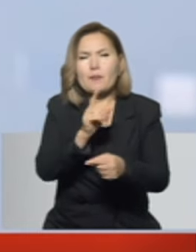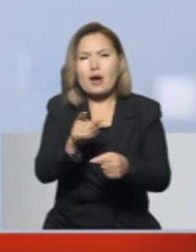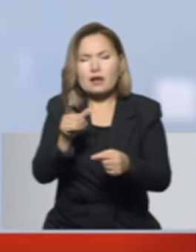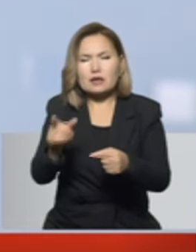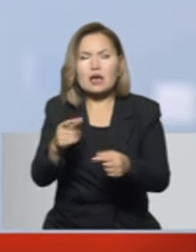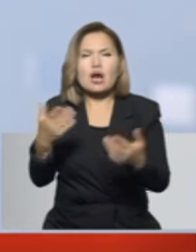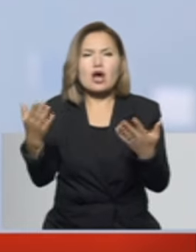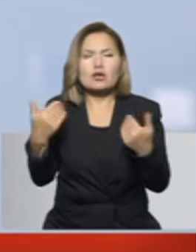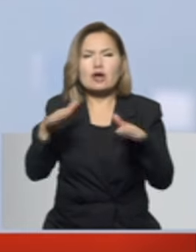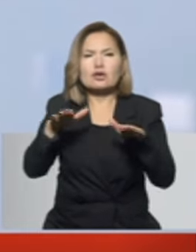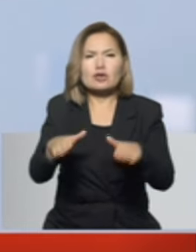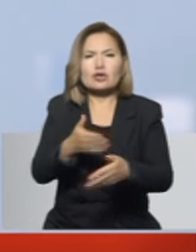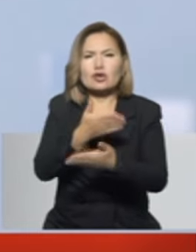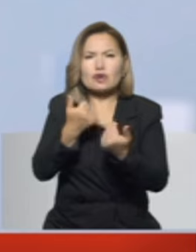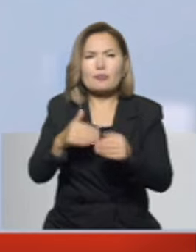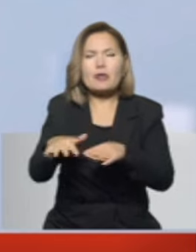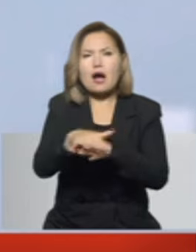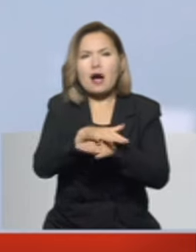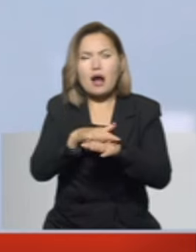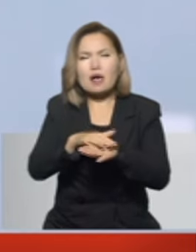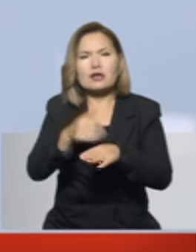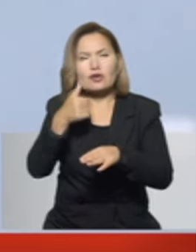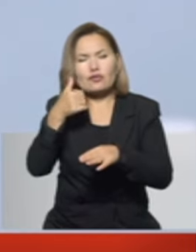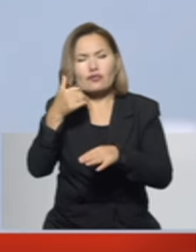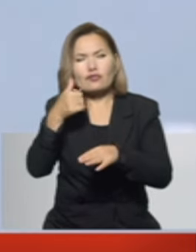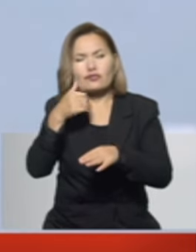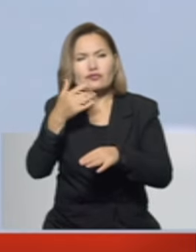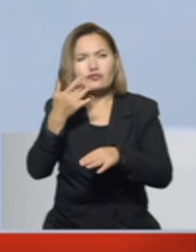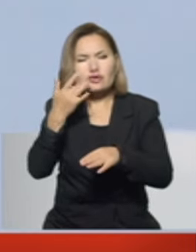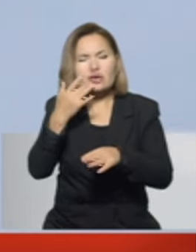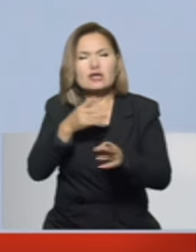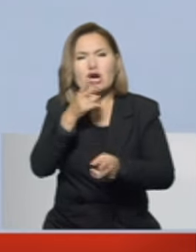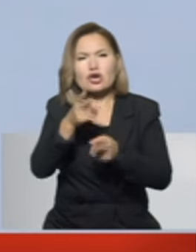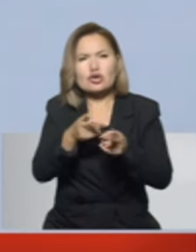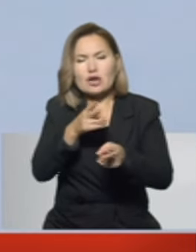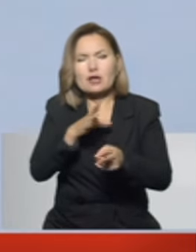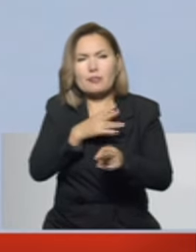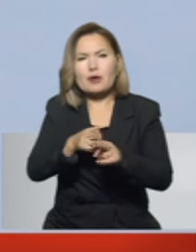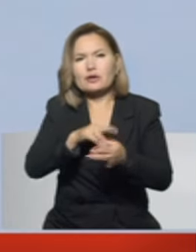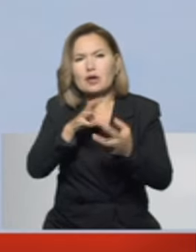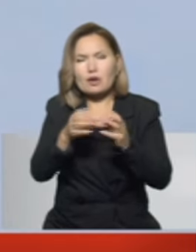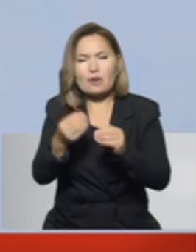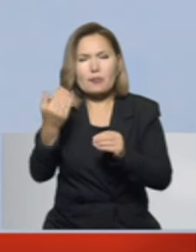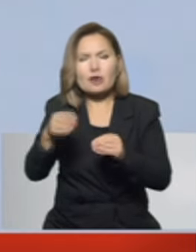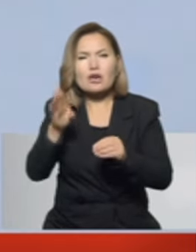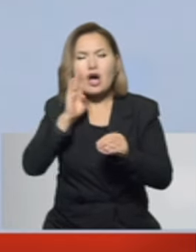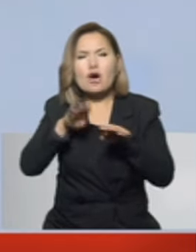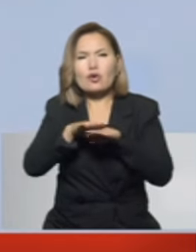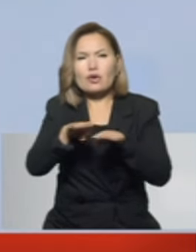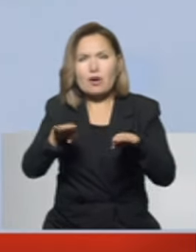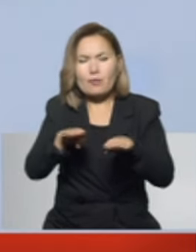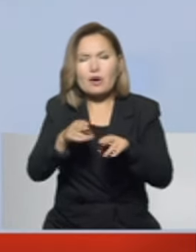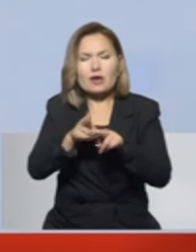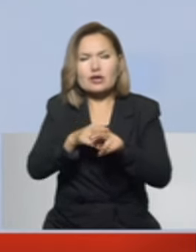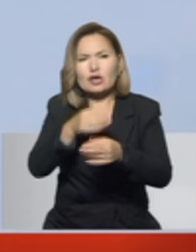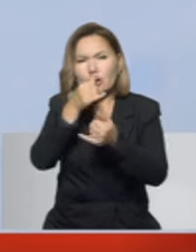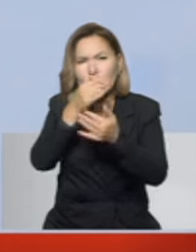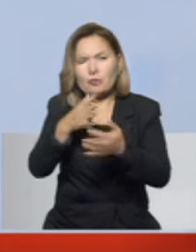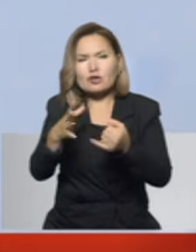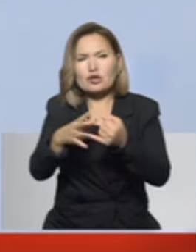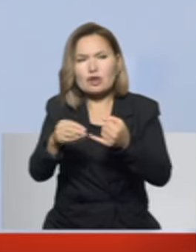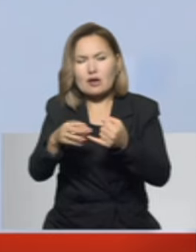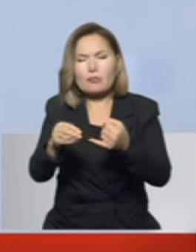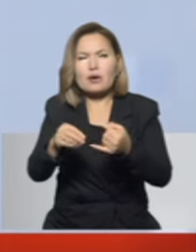суға шомылатын жері жоқ. Халық күні кешеге дейін 100 метрлік аумақты пайдаланған, алайда оның да есі шығып құрылыс бастайтынын